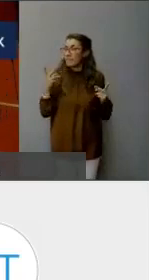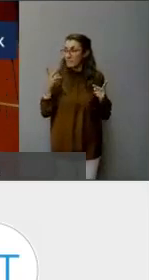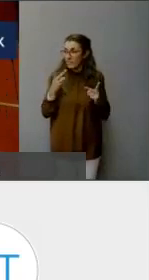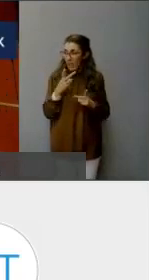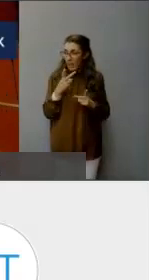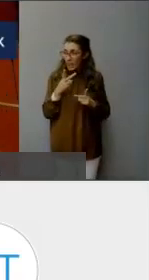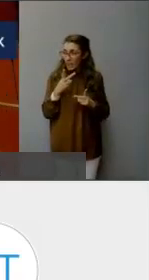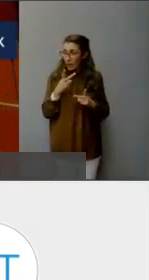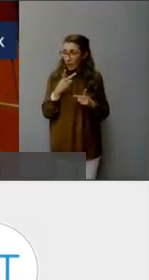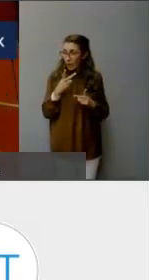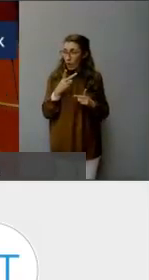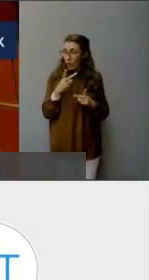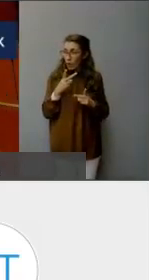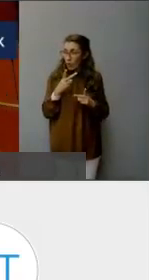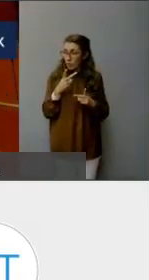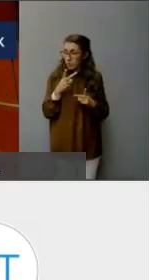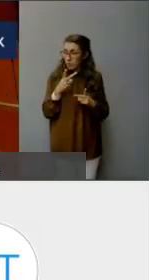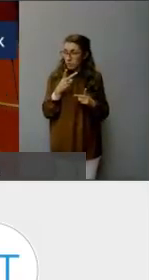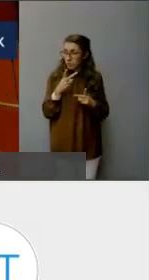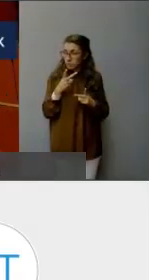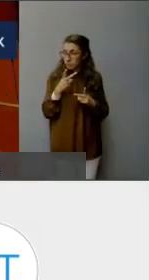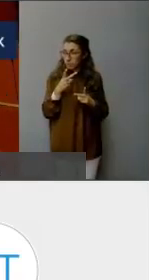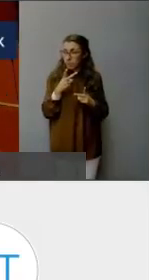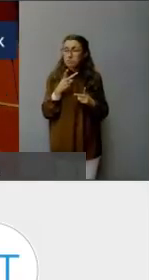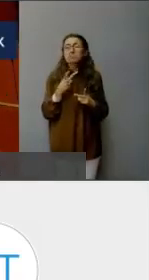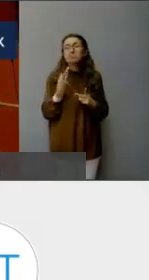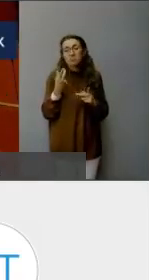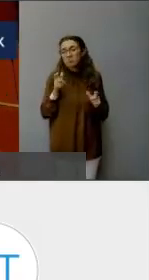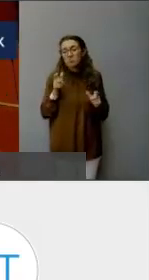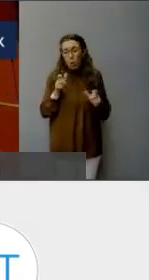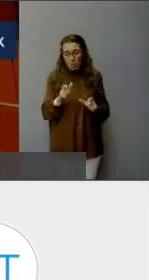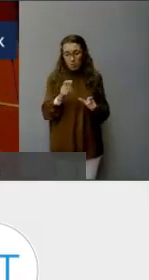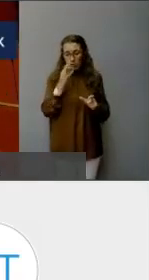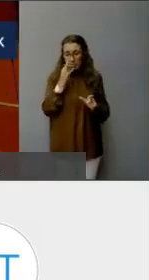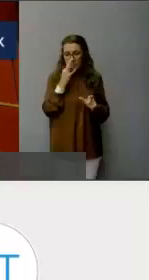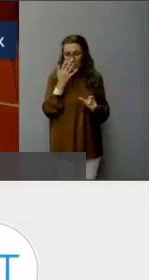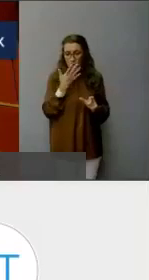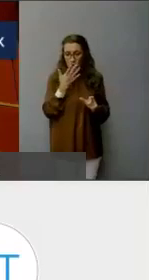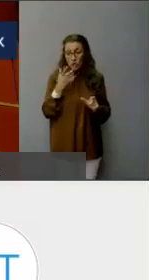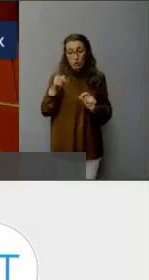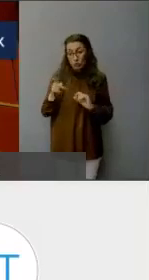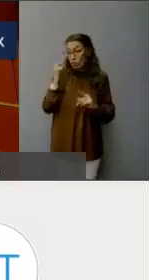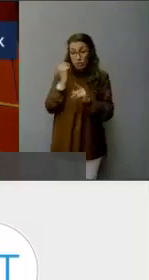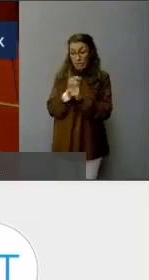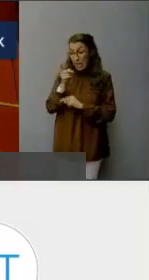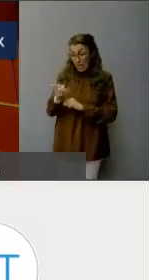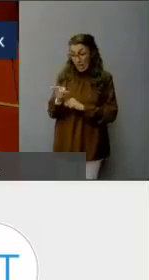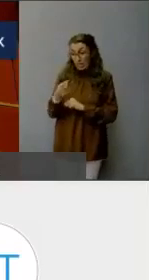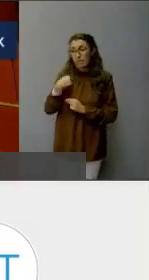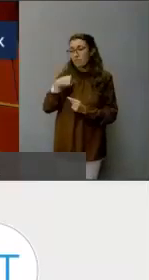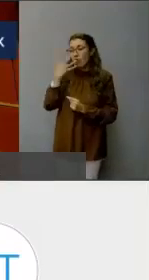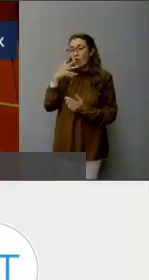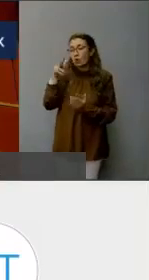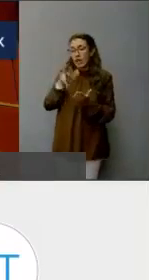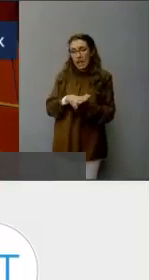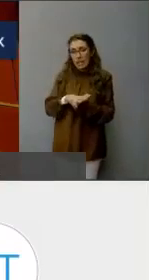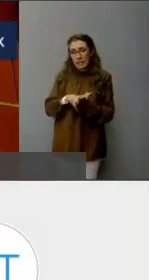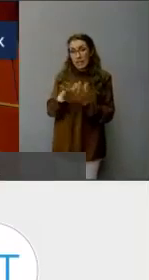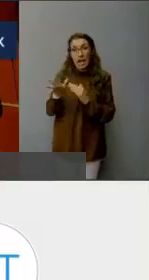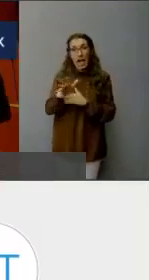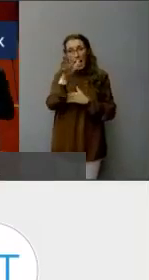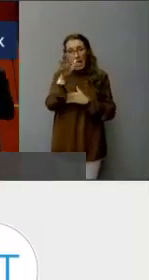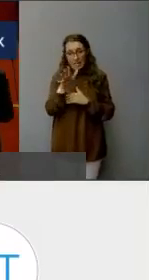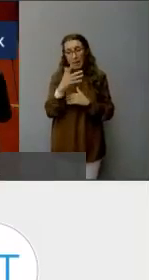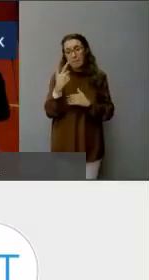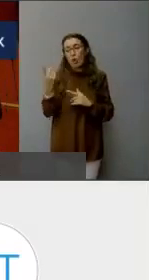nuovo un buon modo per obbligare qualcuno a fare qualcosa e chiede la garanzia in particolare una garanzia bancaria o video storia per